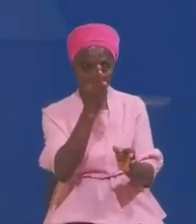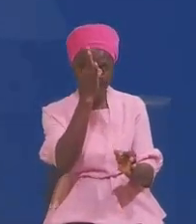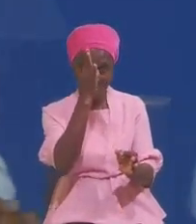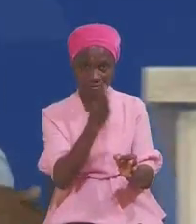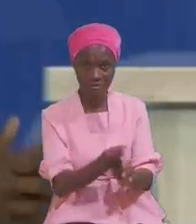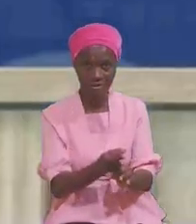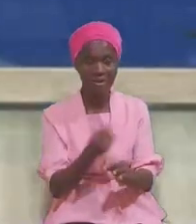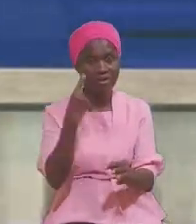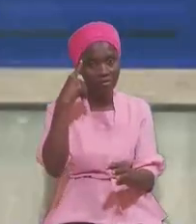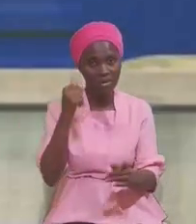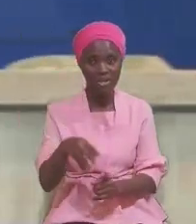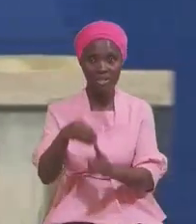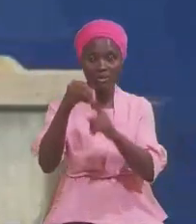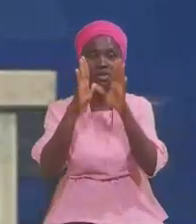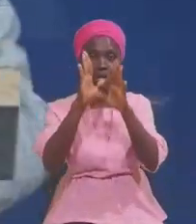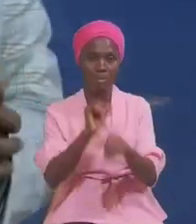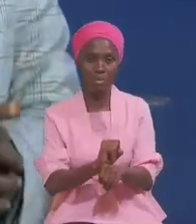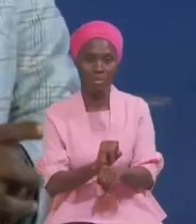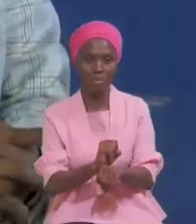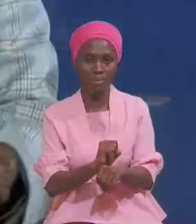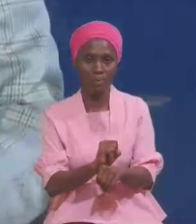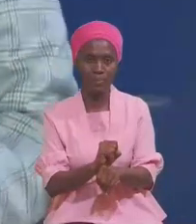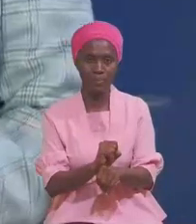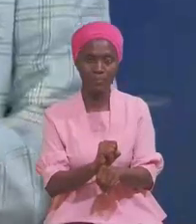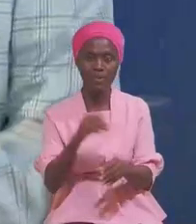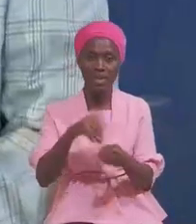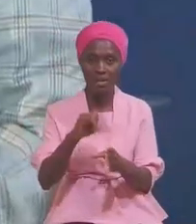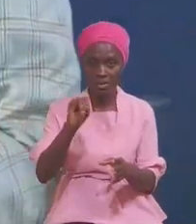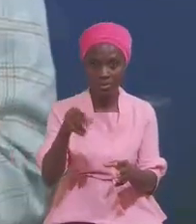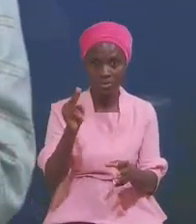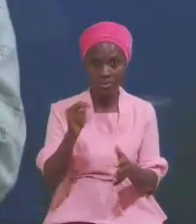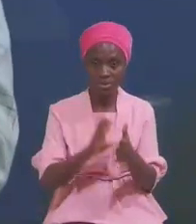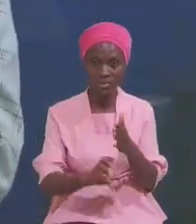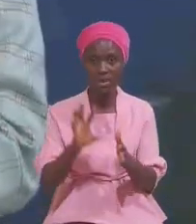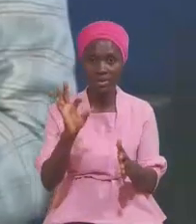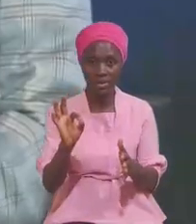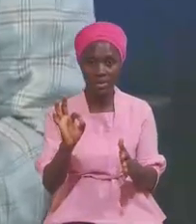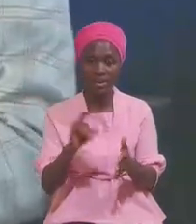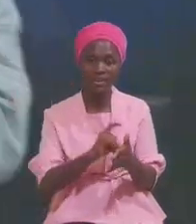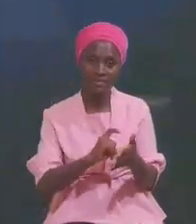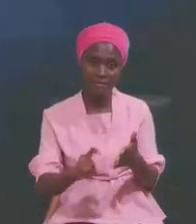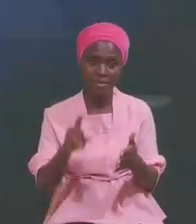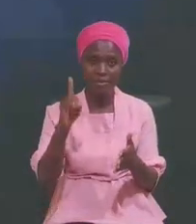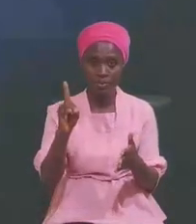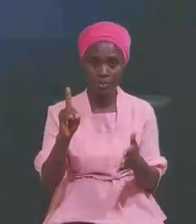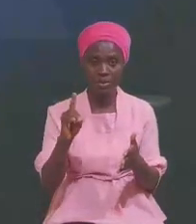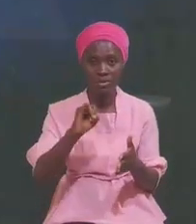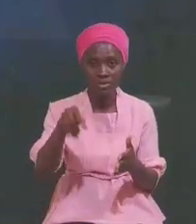foi. Allons à Jean. Jean chapitre 9, verset 1. Jean